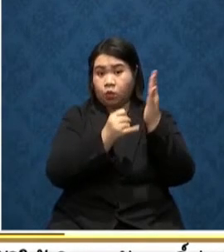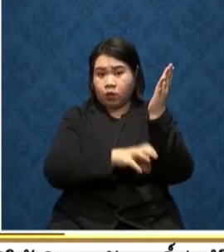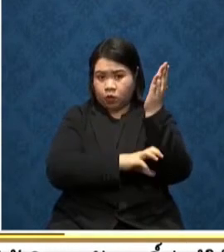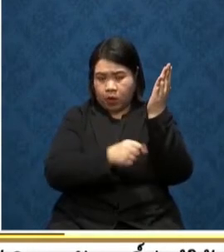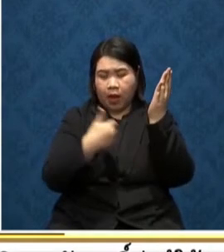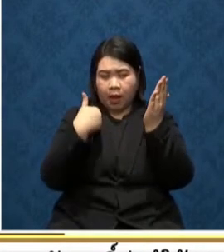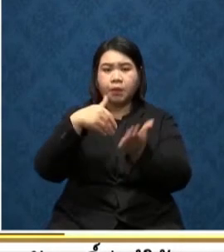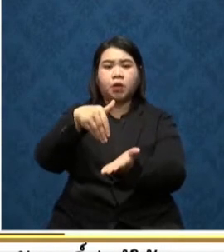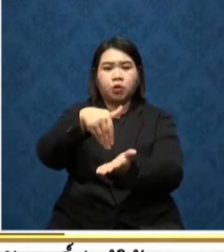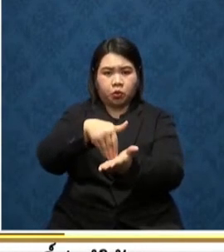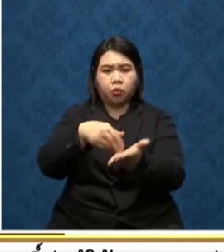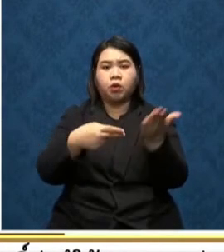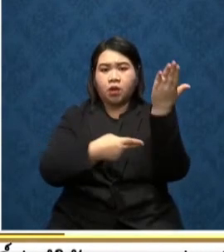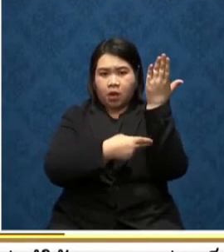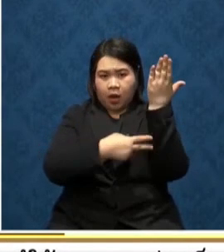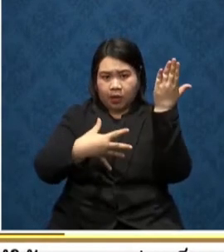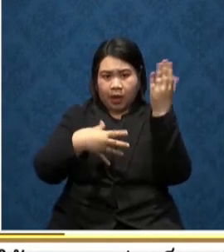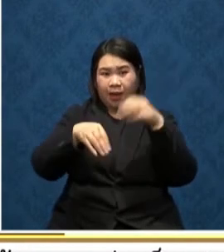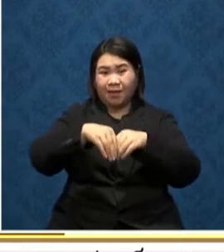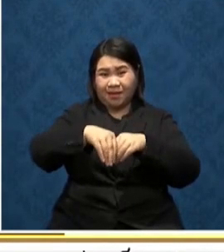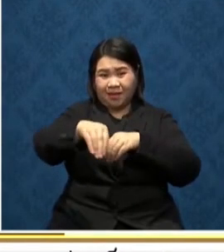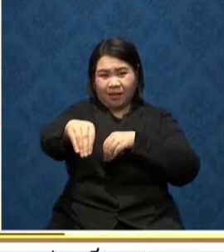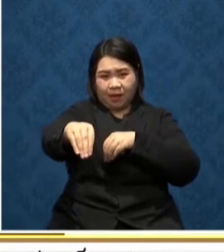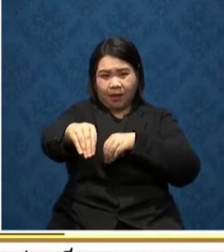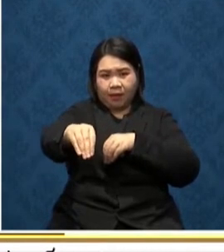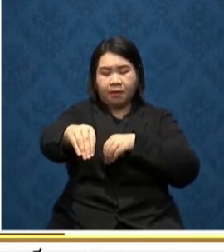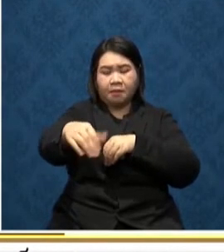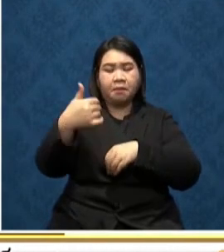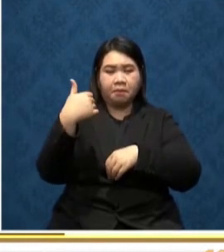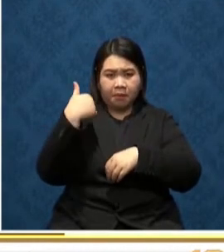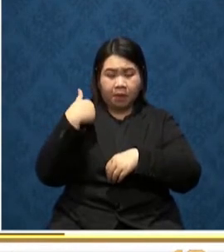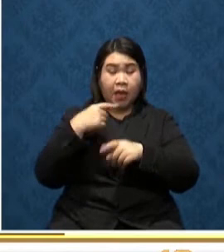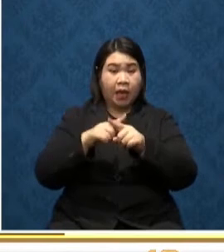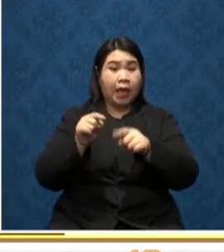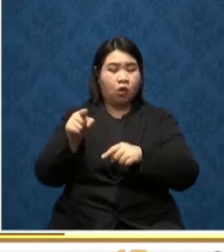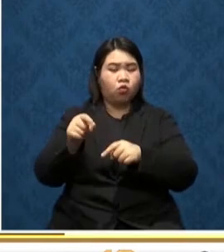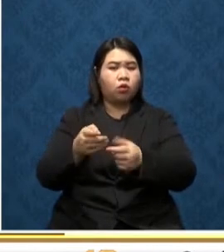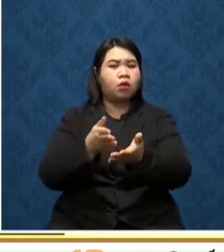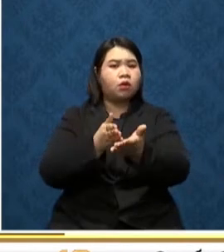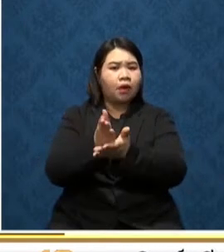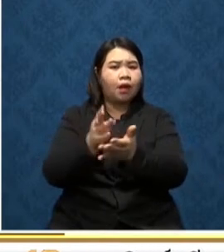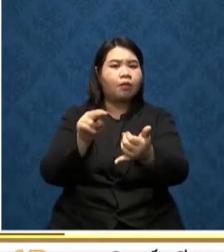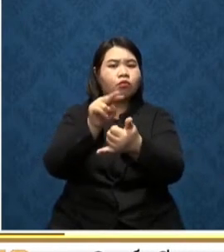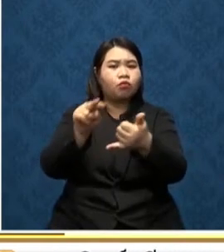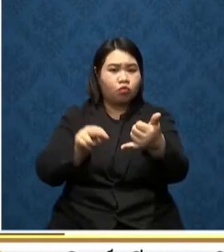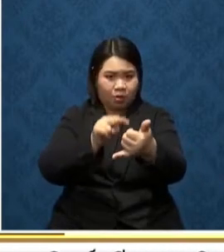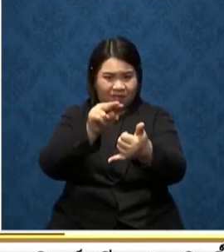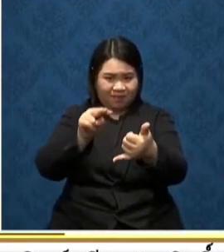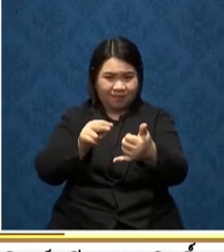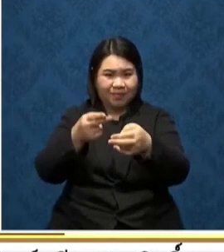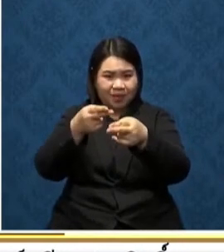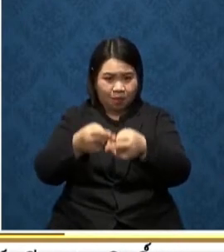งพยาบาลศูนยที่หัดใหญ่ซึ่งอยู่ใลออกไปแตเป็นโรงพาบาลเฉพาะทางทมความเชี่ยวชาญ